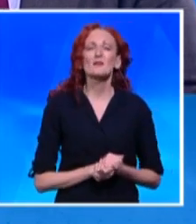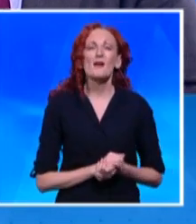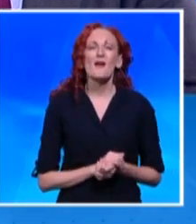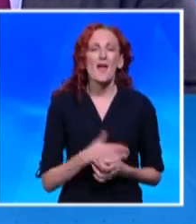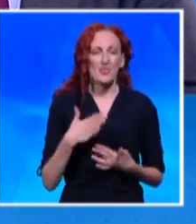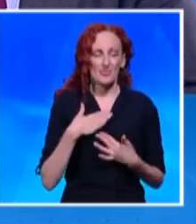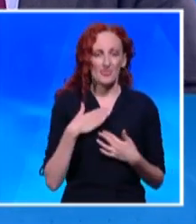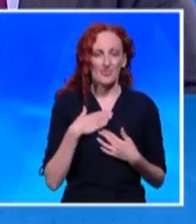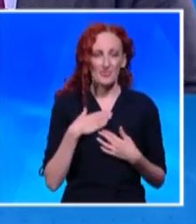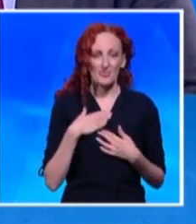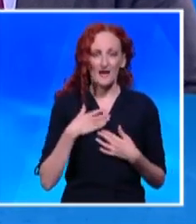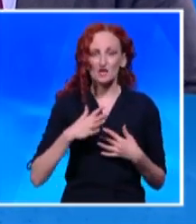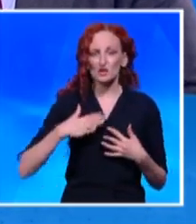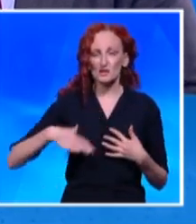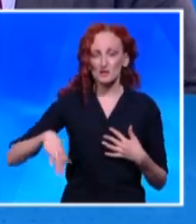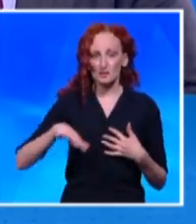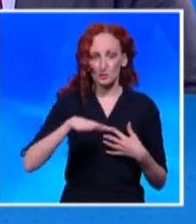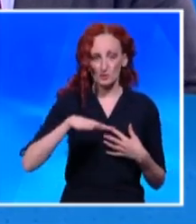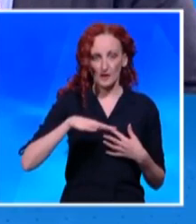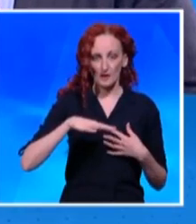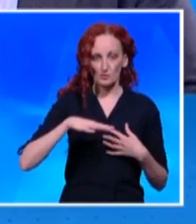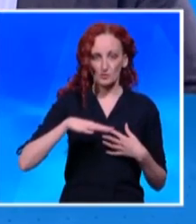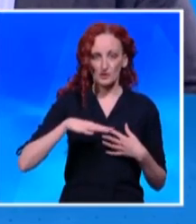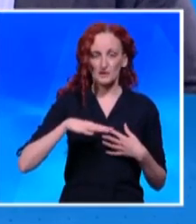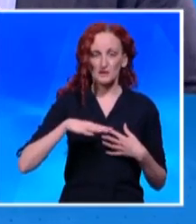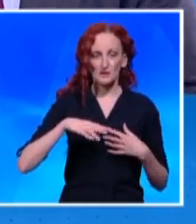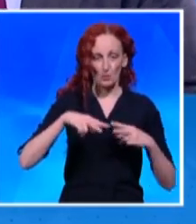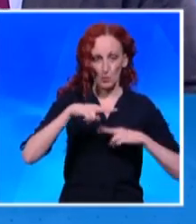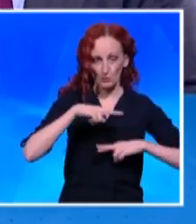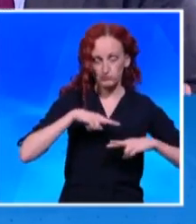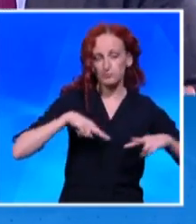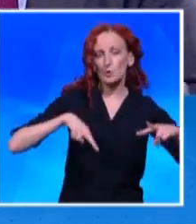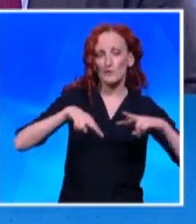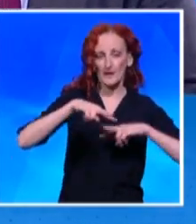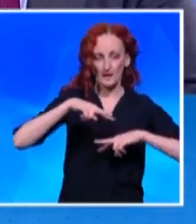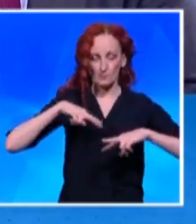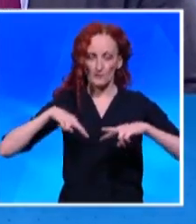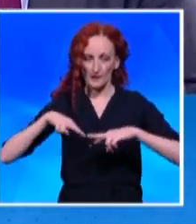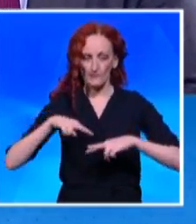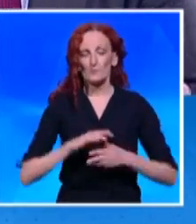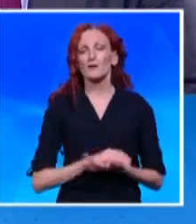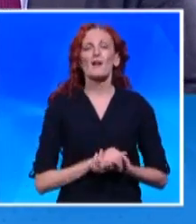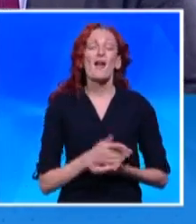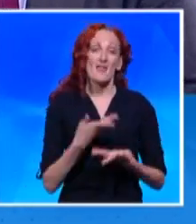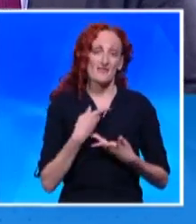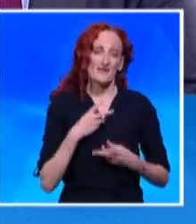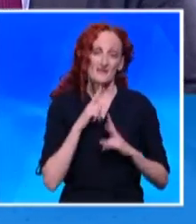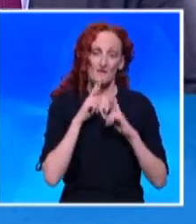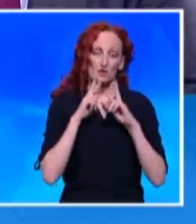нашите регионални звена проверяват. Защото действително ние трябва да отговорим